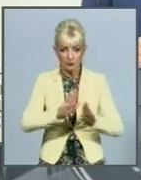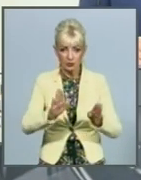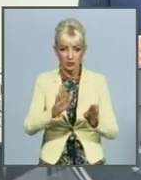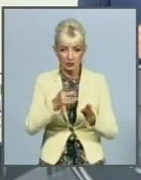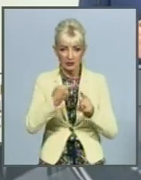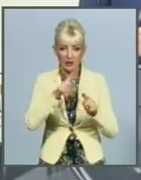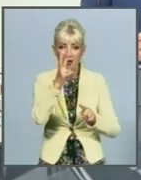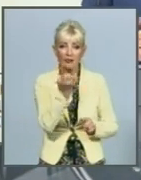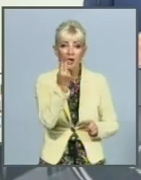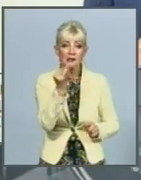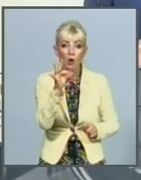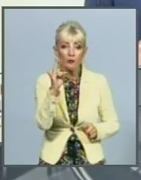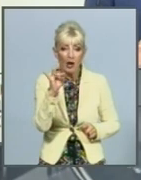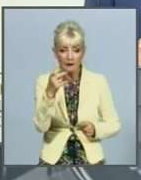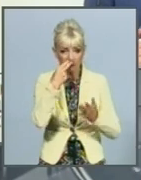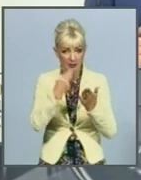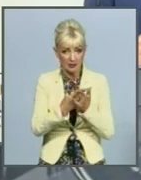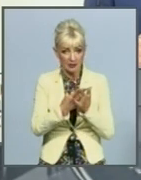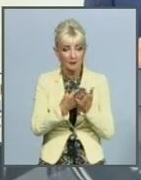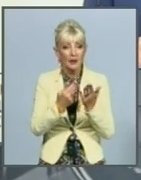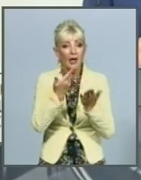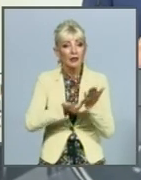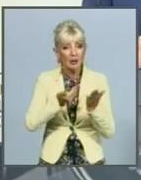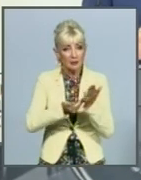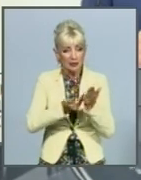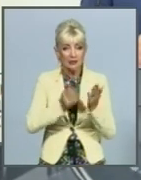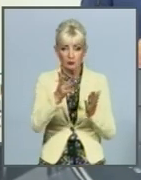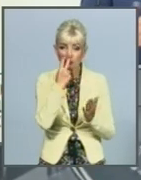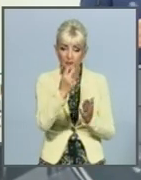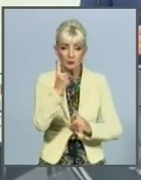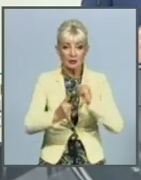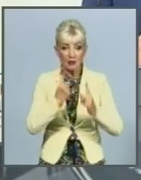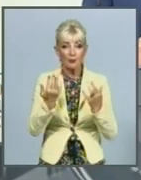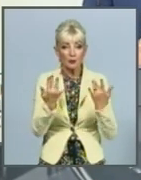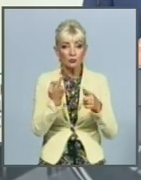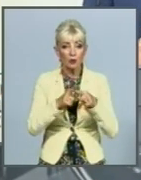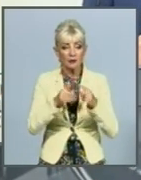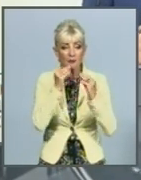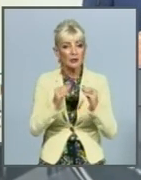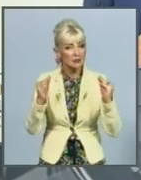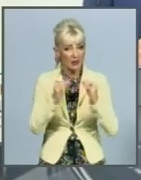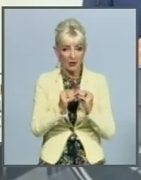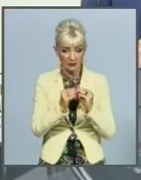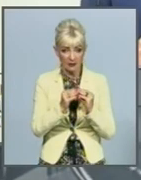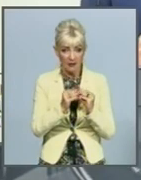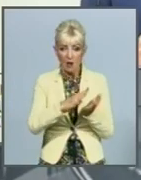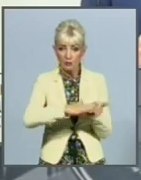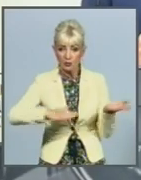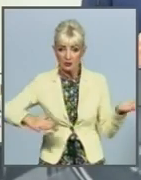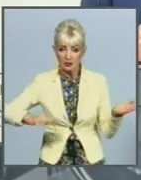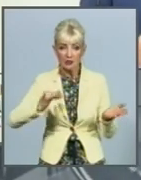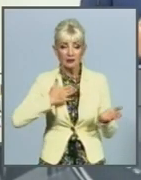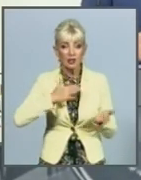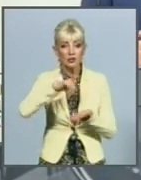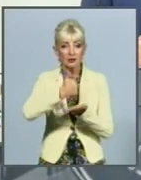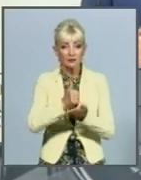показники. Стосовно перегляду рекомендацій, так, вони будуть переглядатись, оскільки це постійний процес, і наше головне